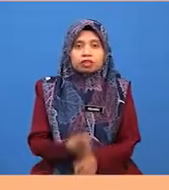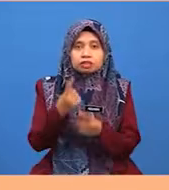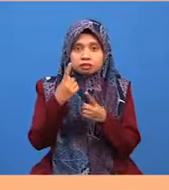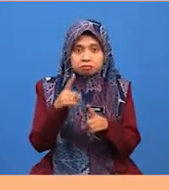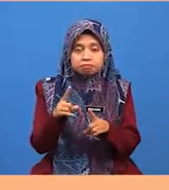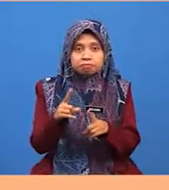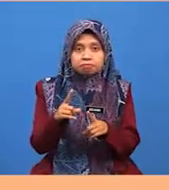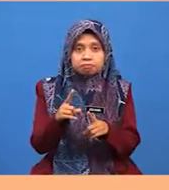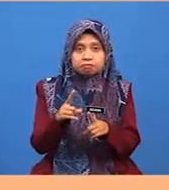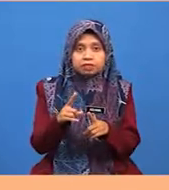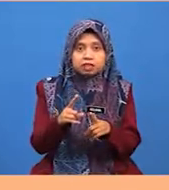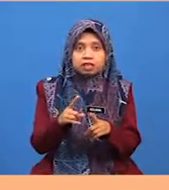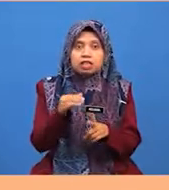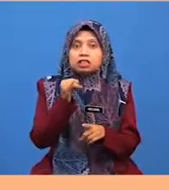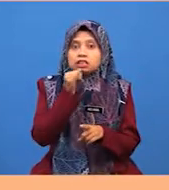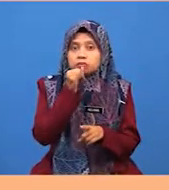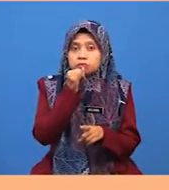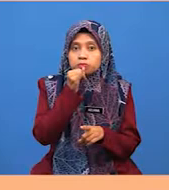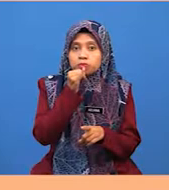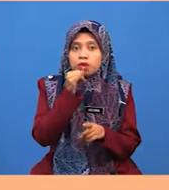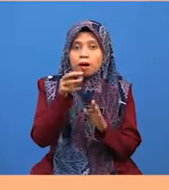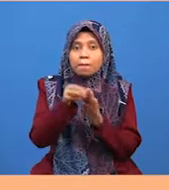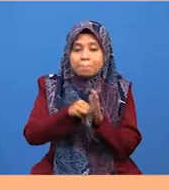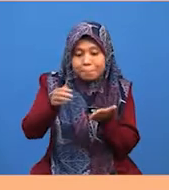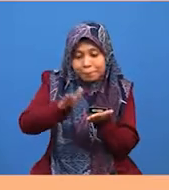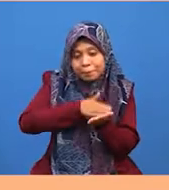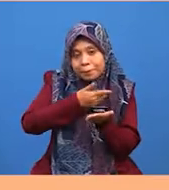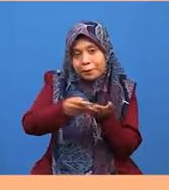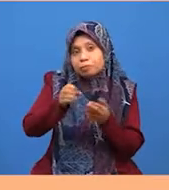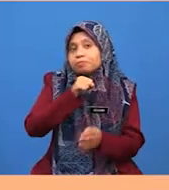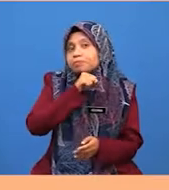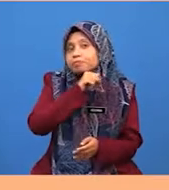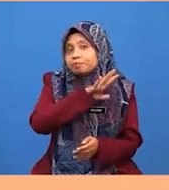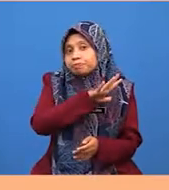Jawapannya ialah ibu menyapu sampah.